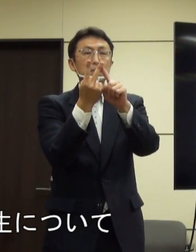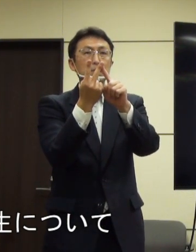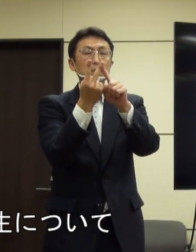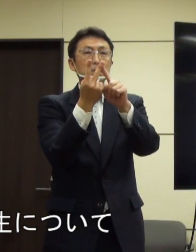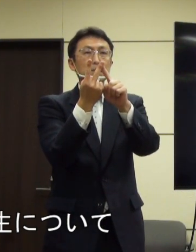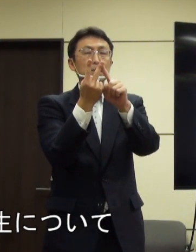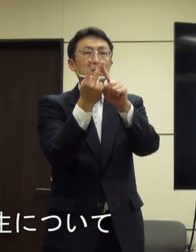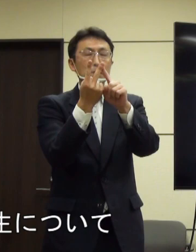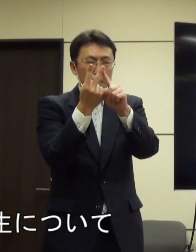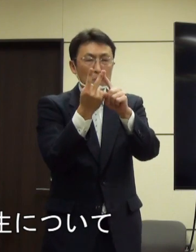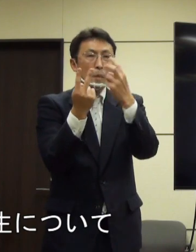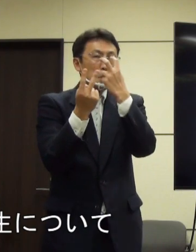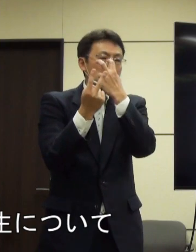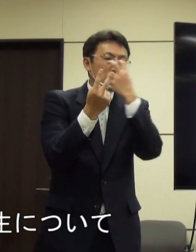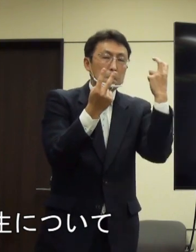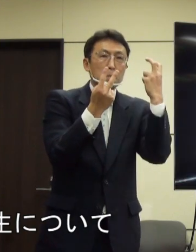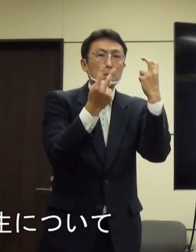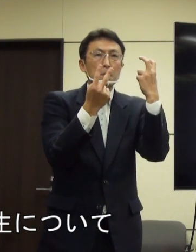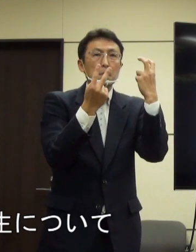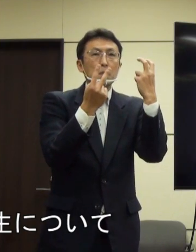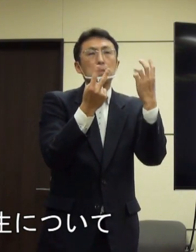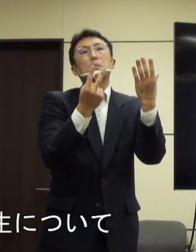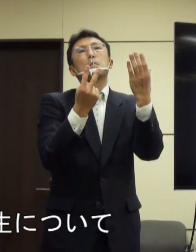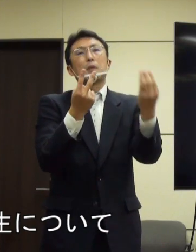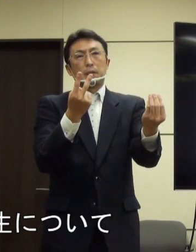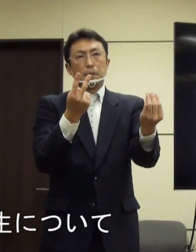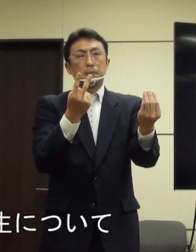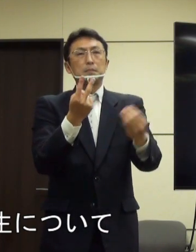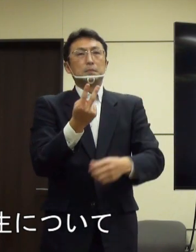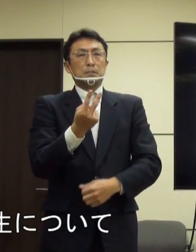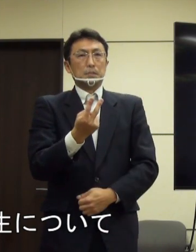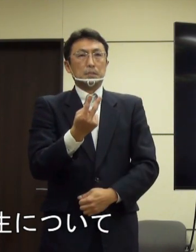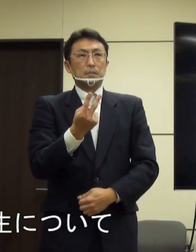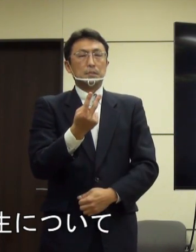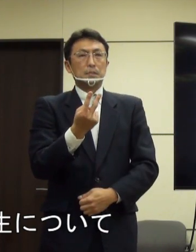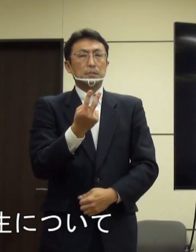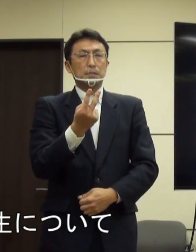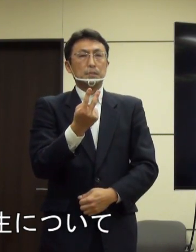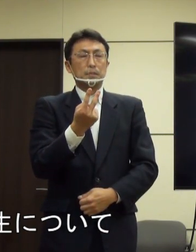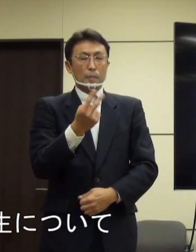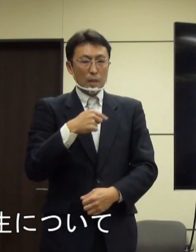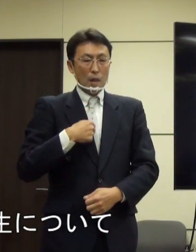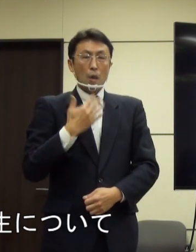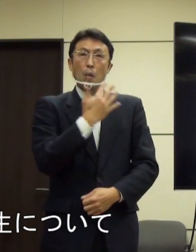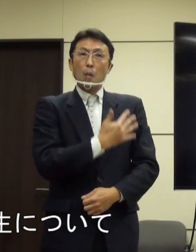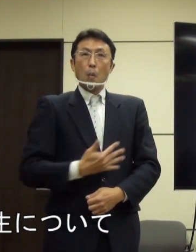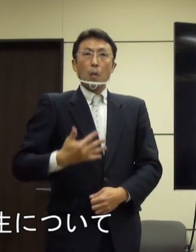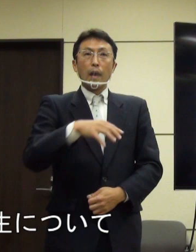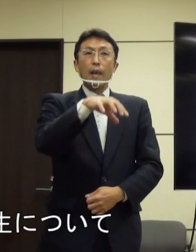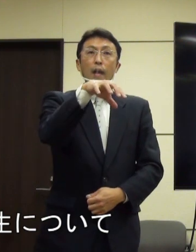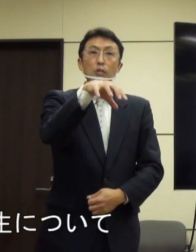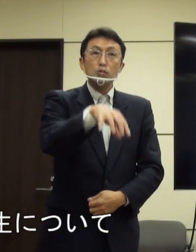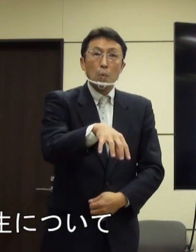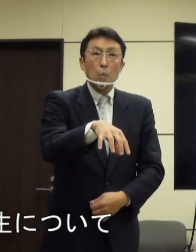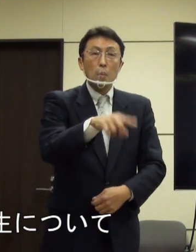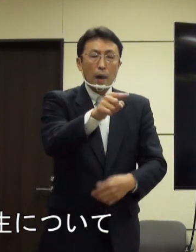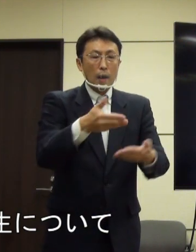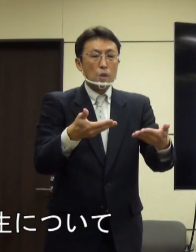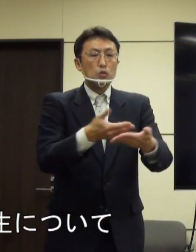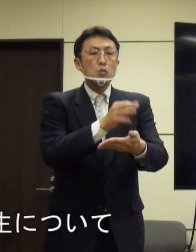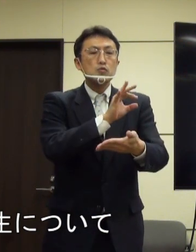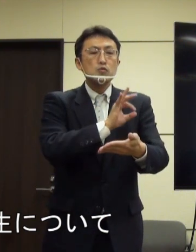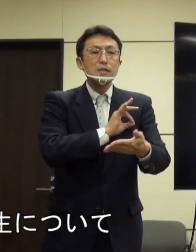a 妖精ということは確認をされましたんそしてあのう市の保健所では正職員に関して